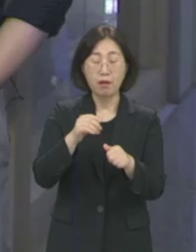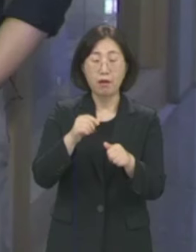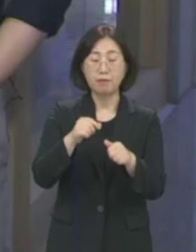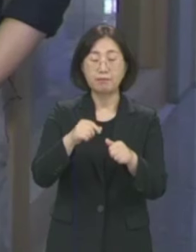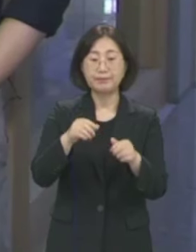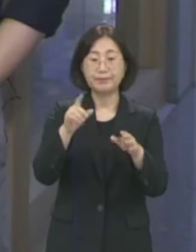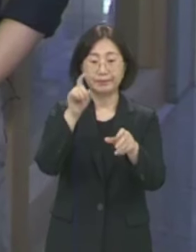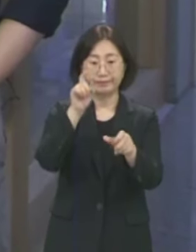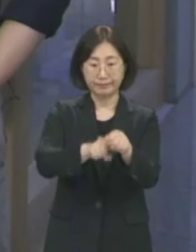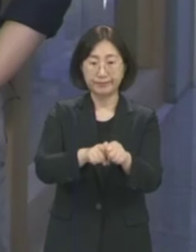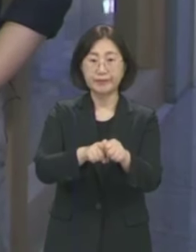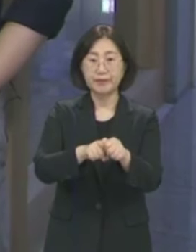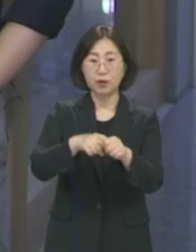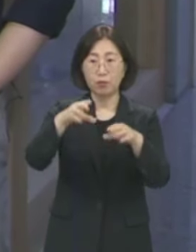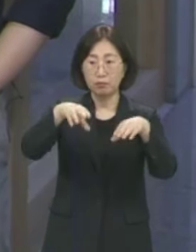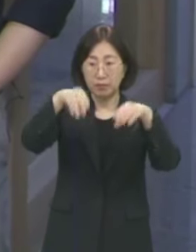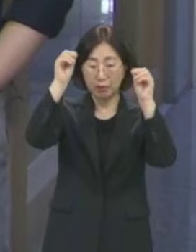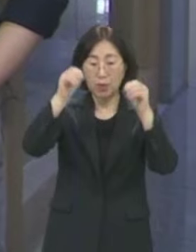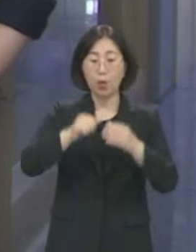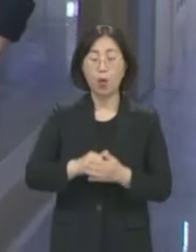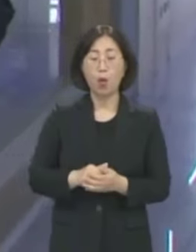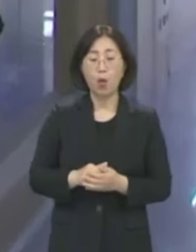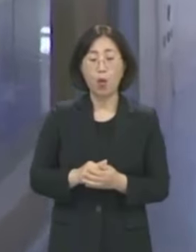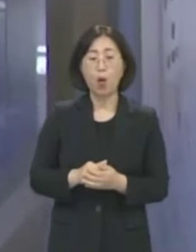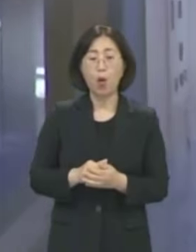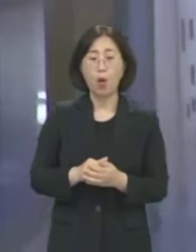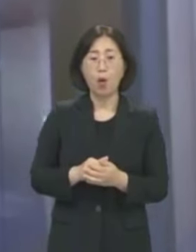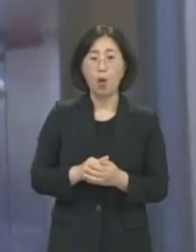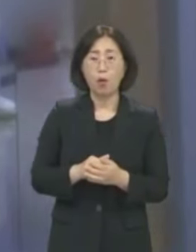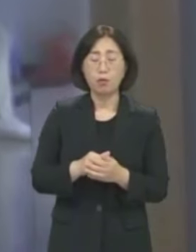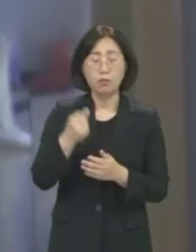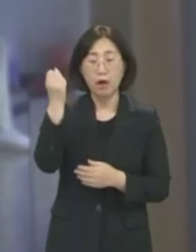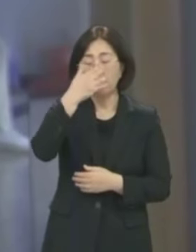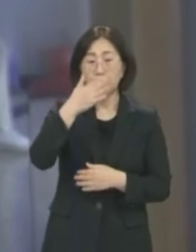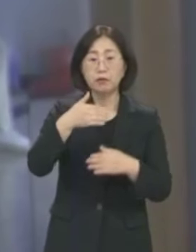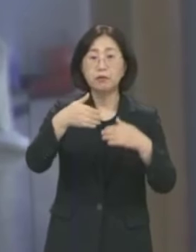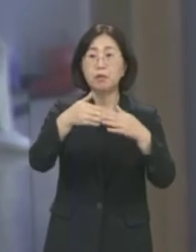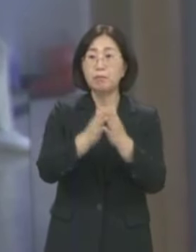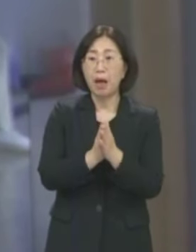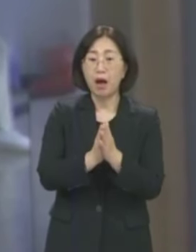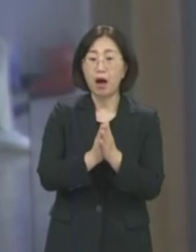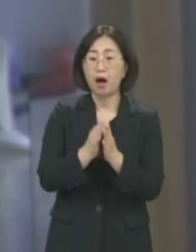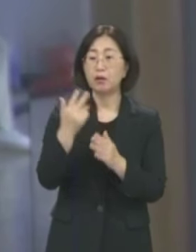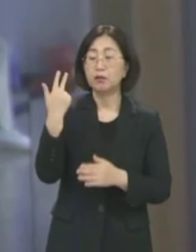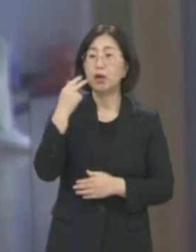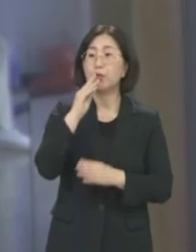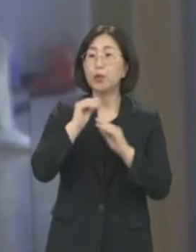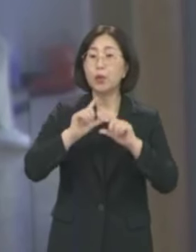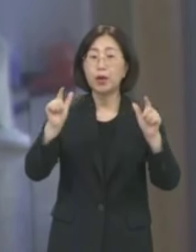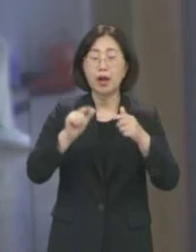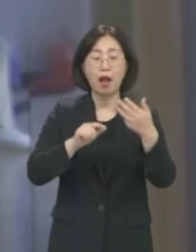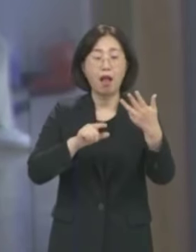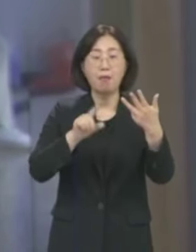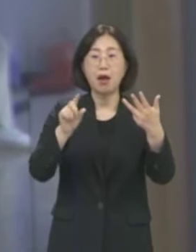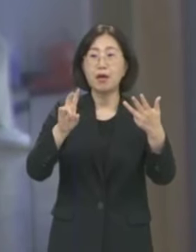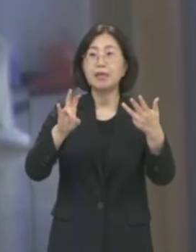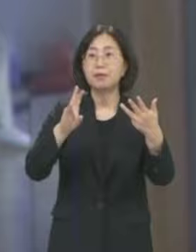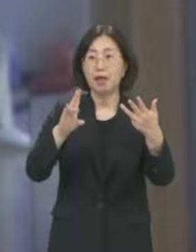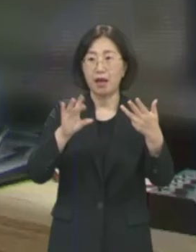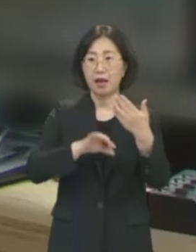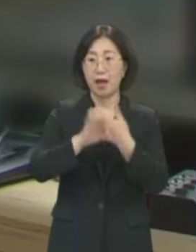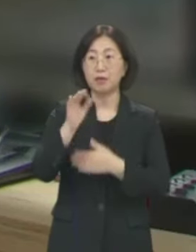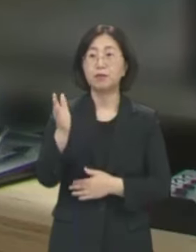있습니다. 해당 의원이 내부 사정을 이유로 갑작스럽게 휴업에 들어간 건 토요일이었던 지난 24일